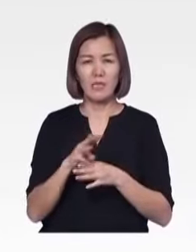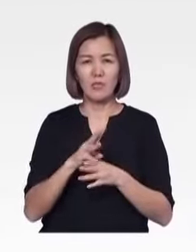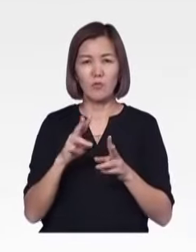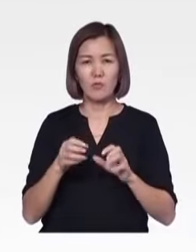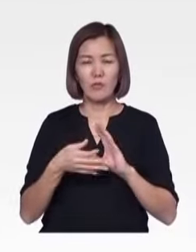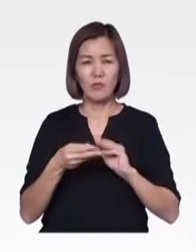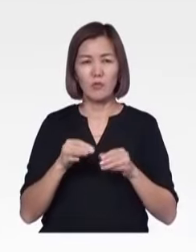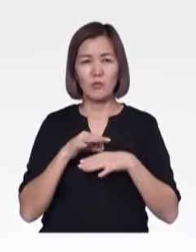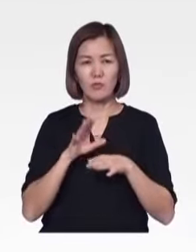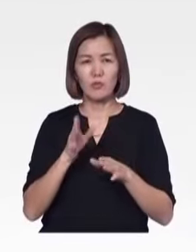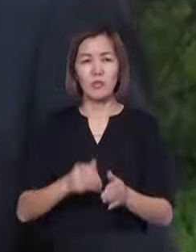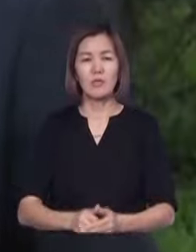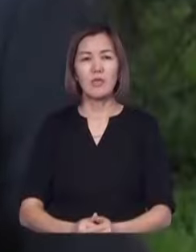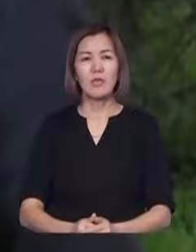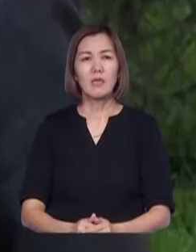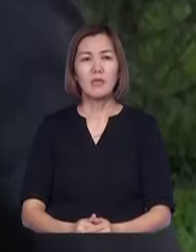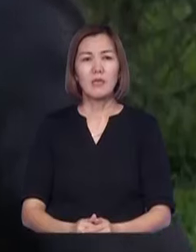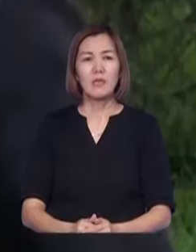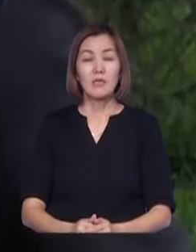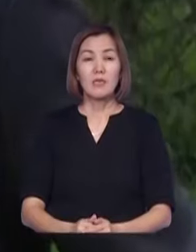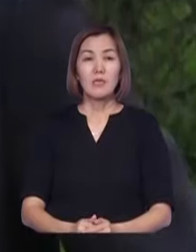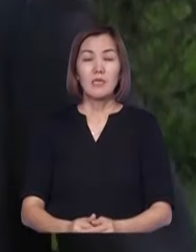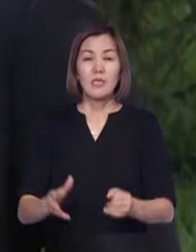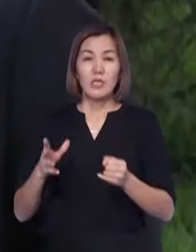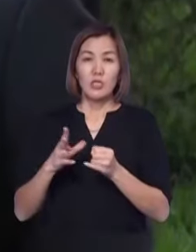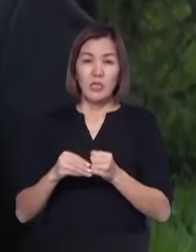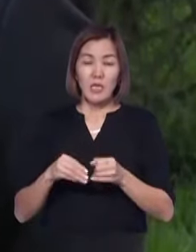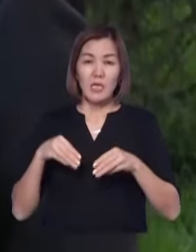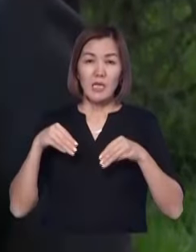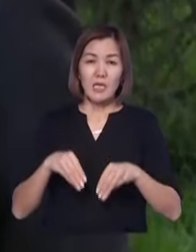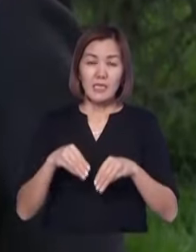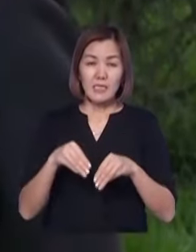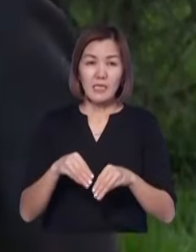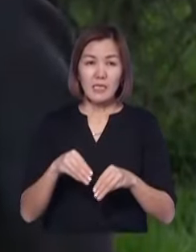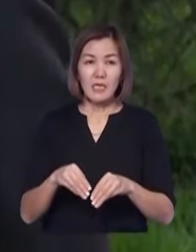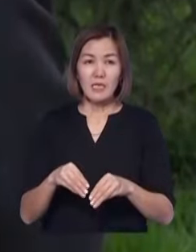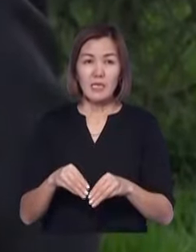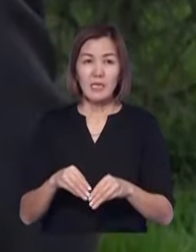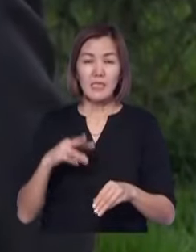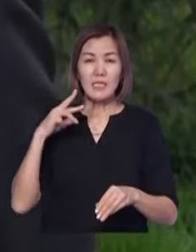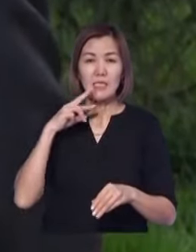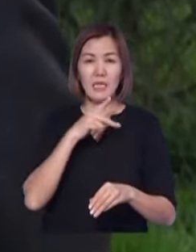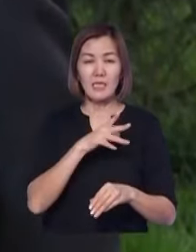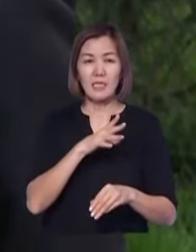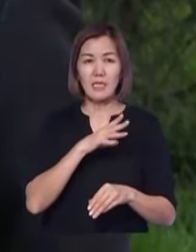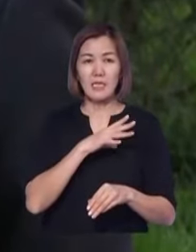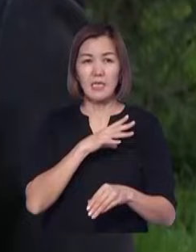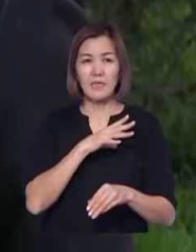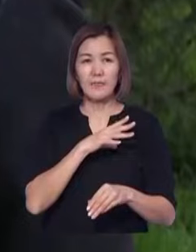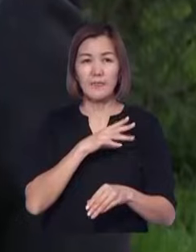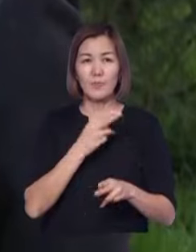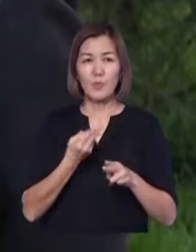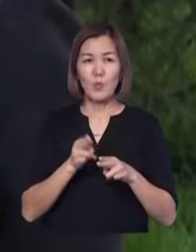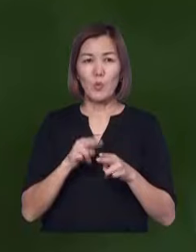мониторинг жүргізілуде. Дәл мына егіндікке, егістікке деген зияны деген